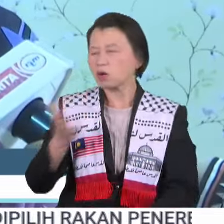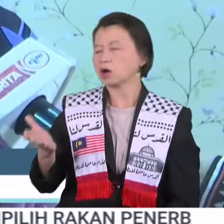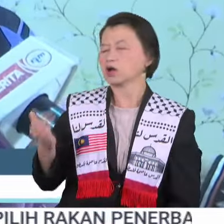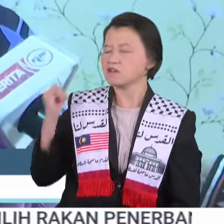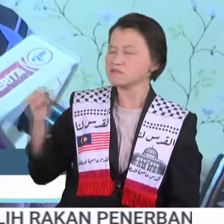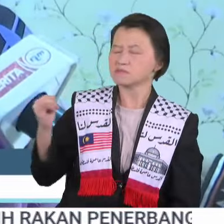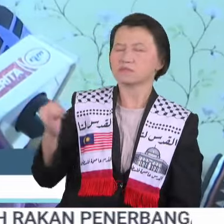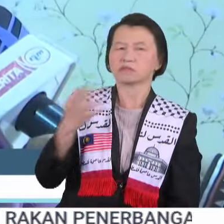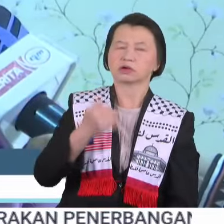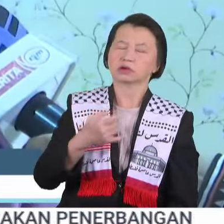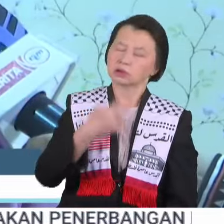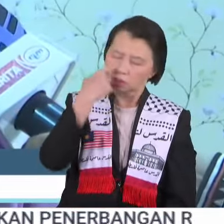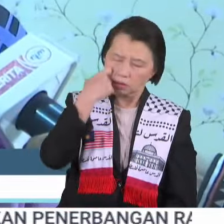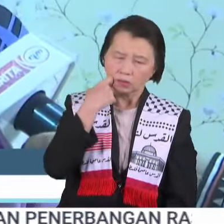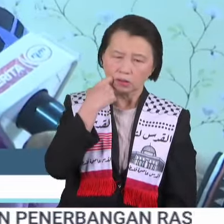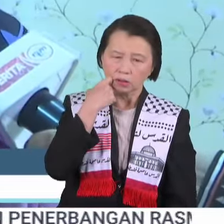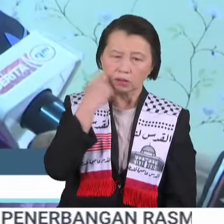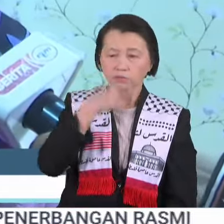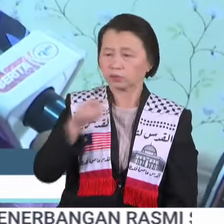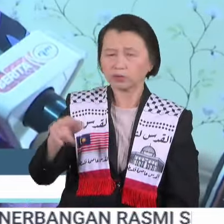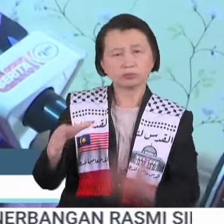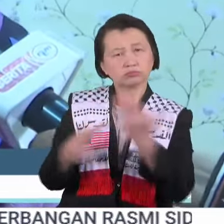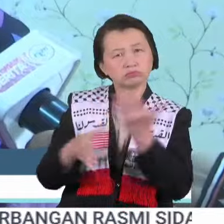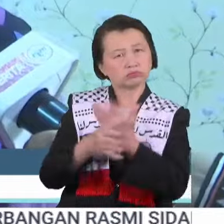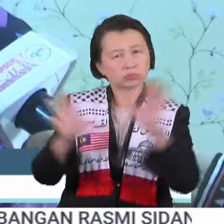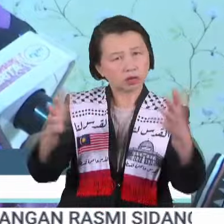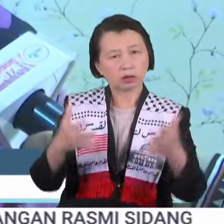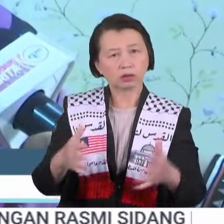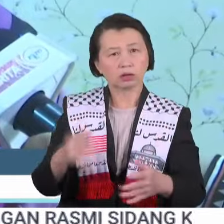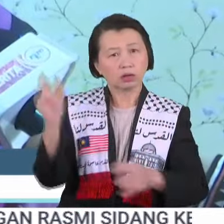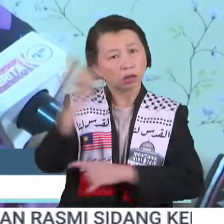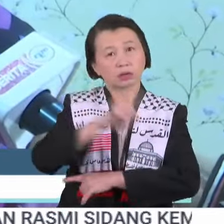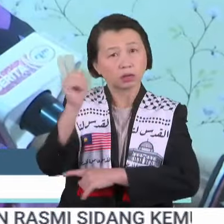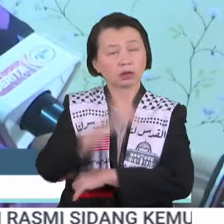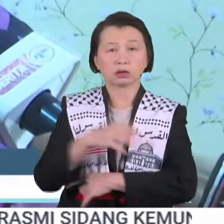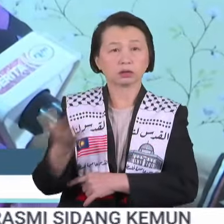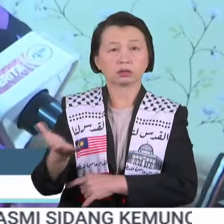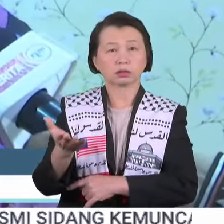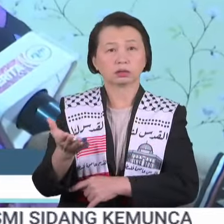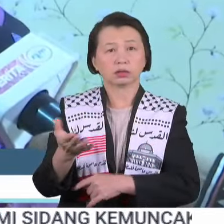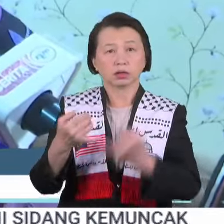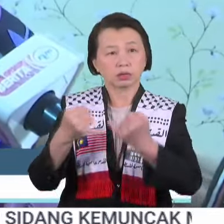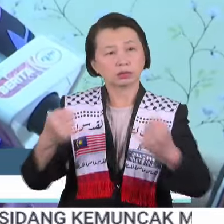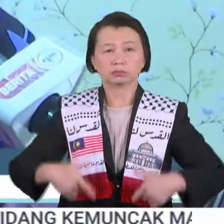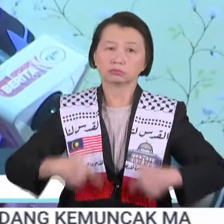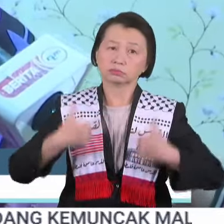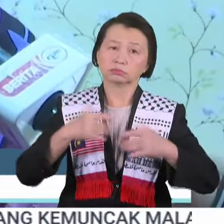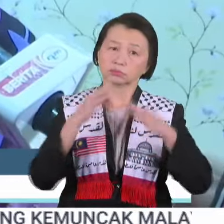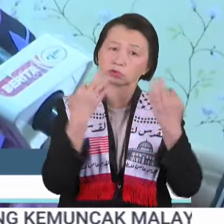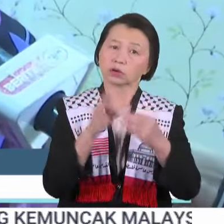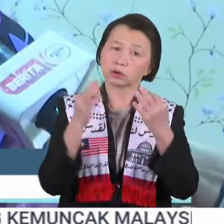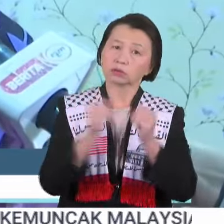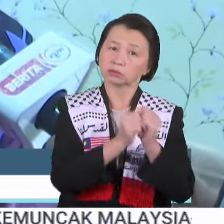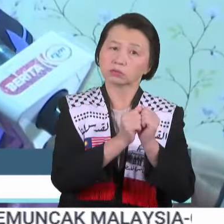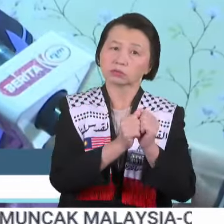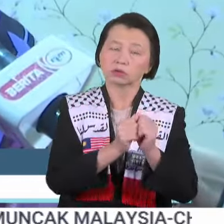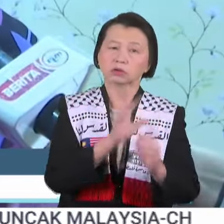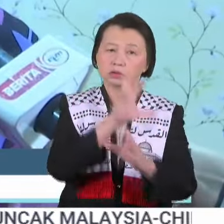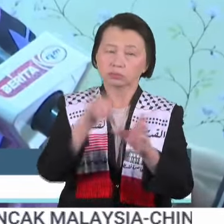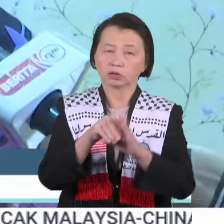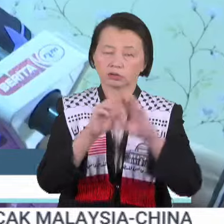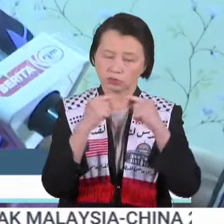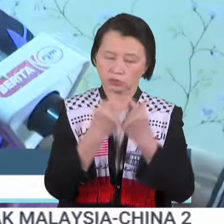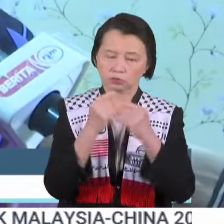macam tu? Sedangkan dia tak ganggu orang. Sebab hari-hari dia akan, dia jenis dia video call keluarga hari-hari. Kan ada WhatsApp group